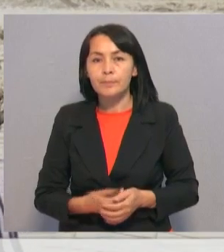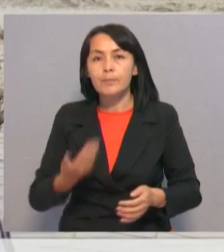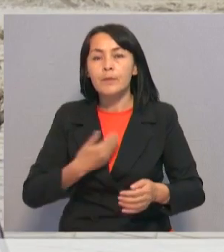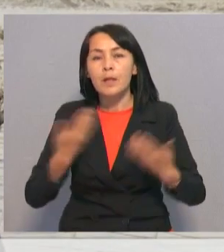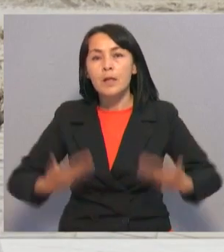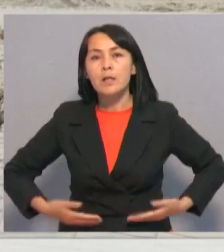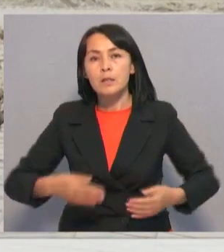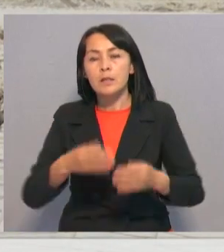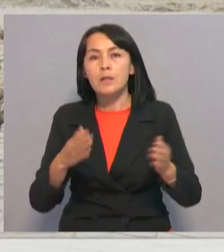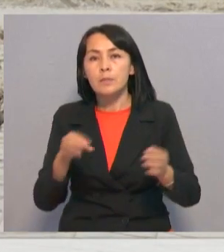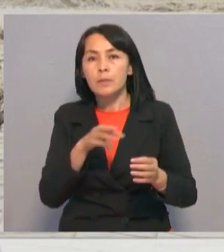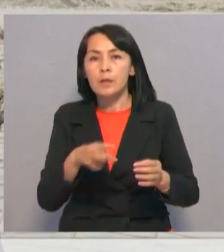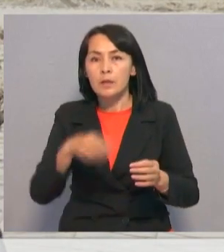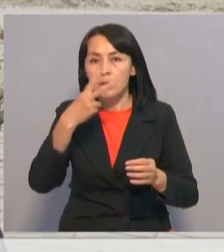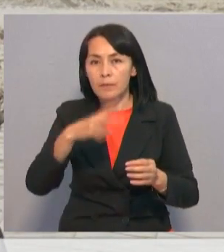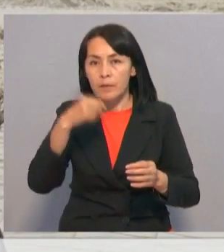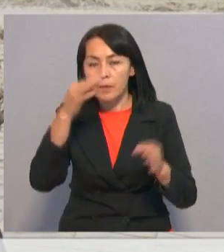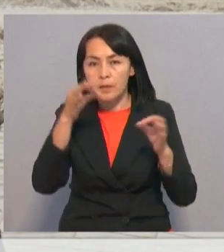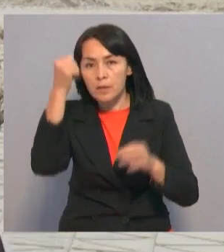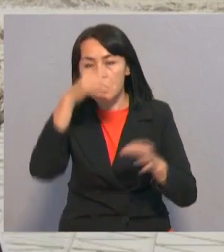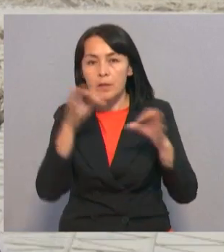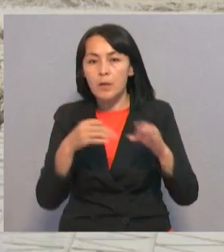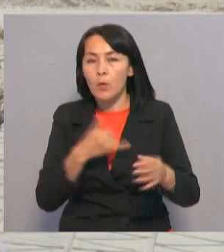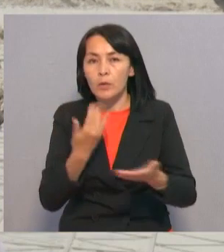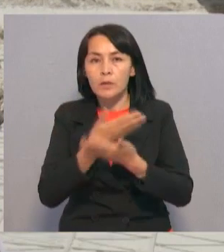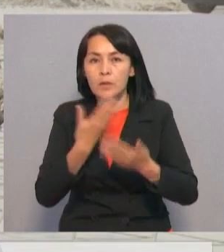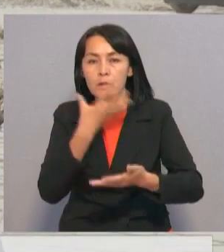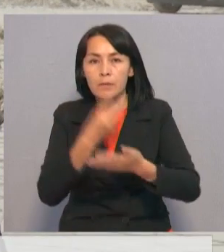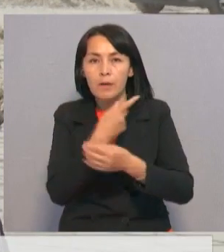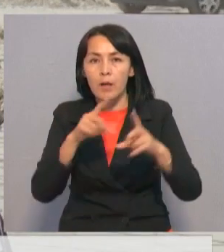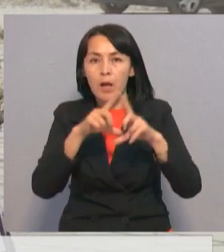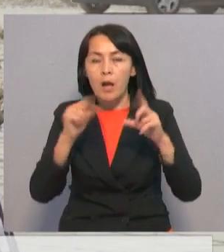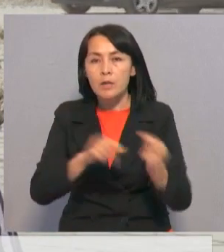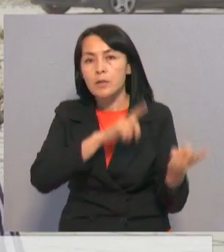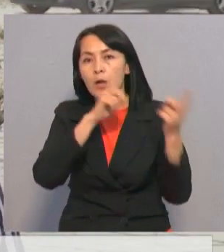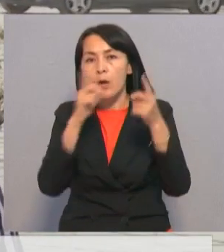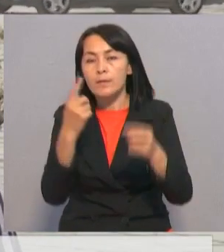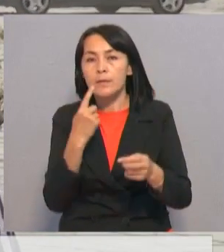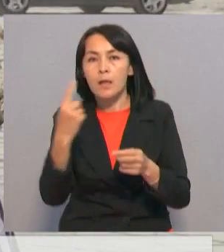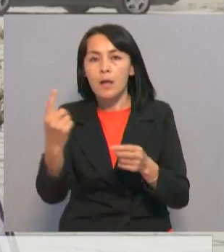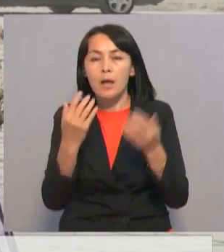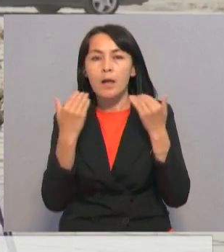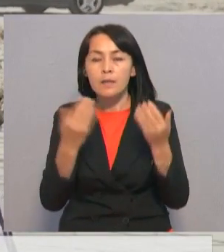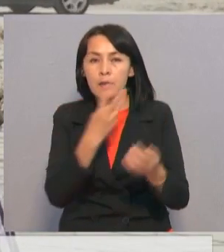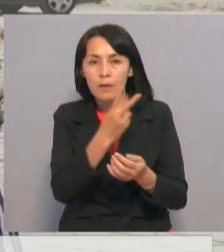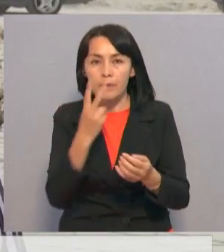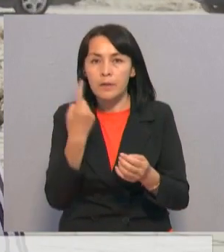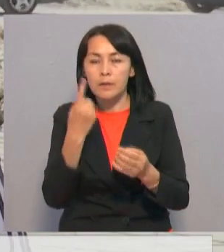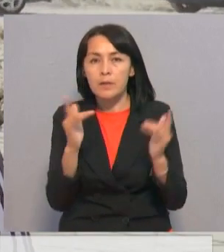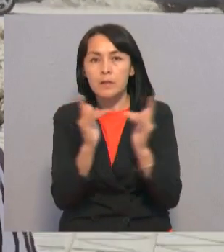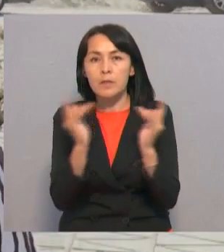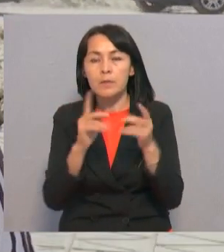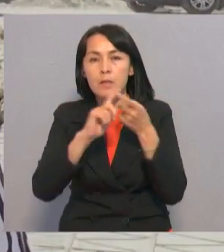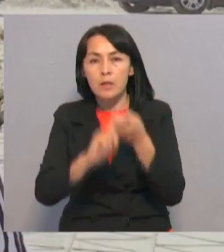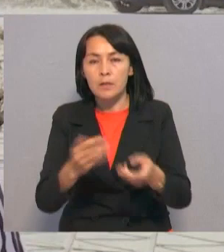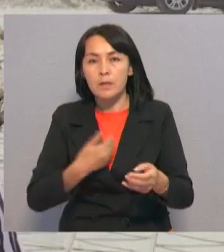Я жительница жилого массива 20 лет независимости. У нас нет своей поликлиники, и нам приходится ехать в Жанаталап. Как видите, единственный мост, который